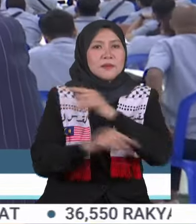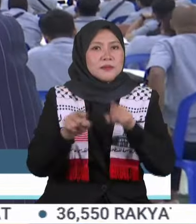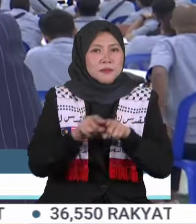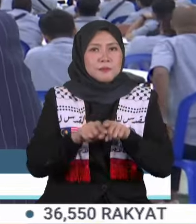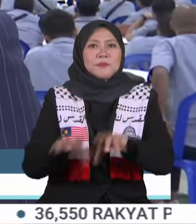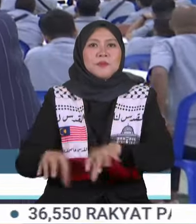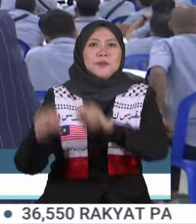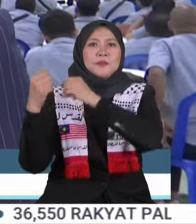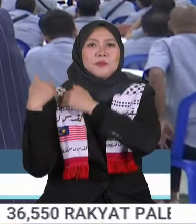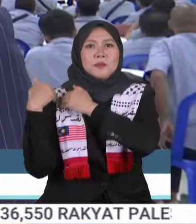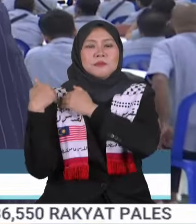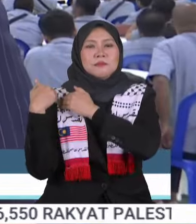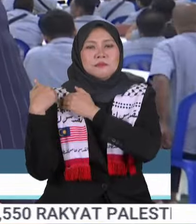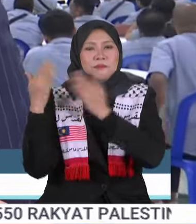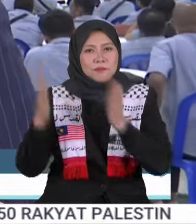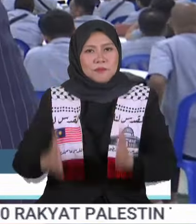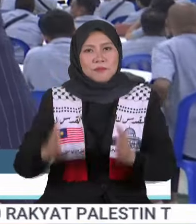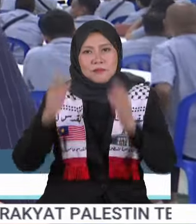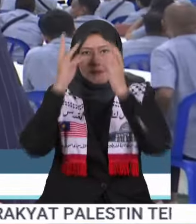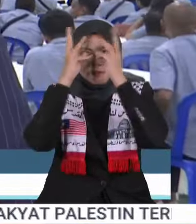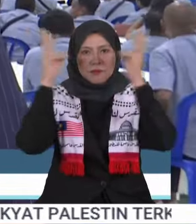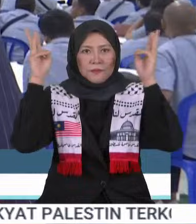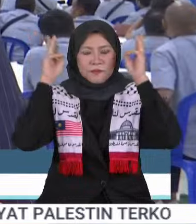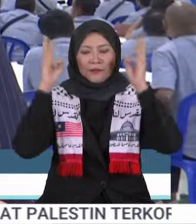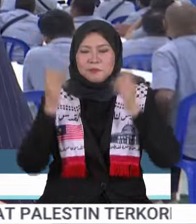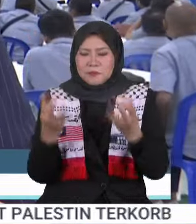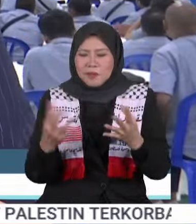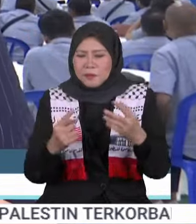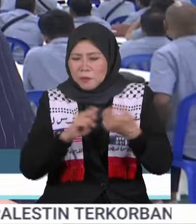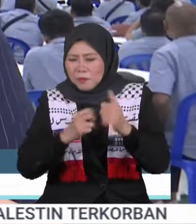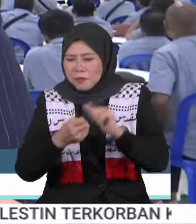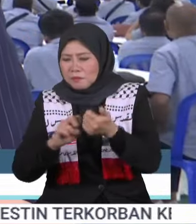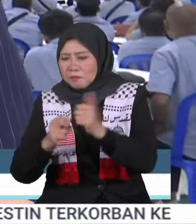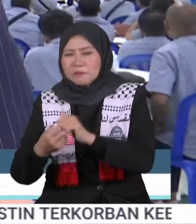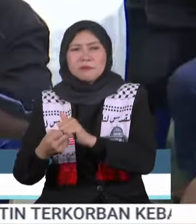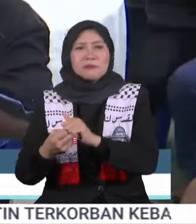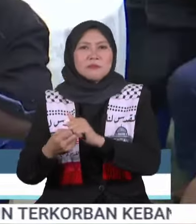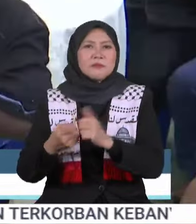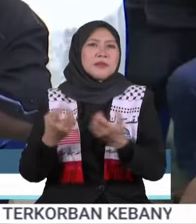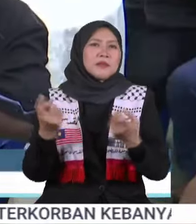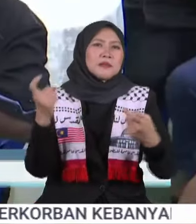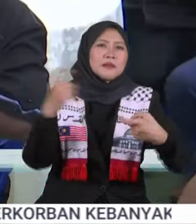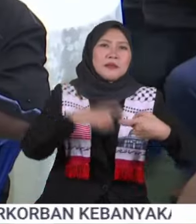bertanggungjawab terhadap orang asli. Kalau kita lihat banyak isu orang asli ini berkisar bab tanah.